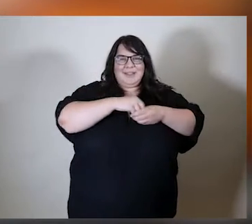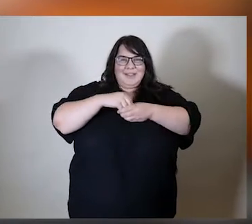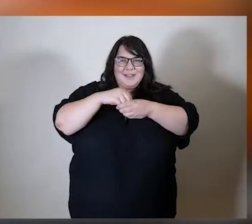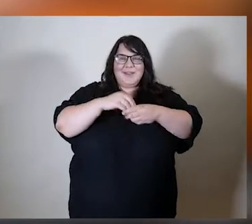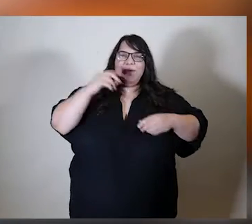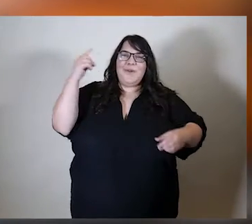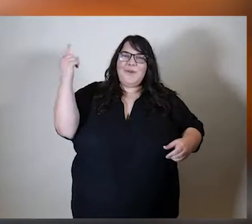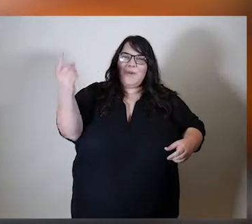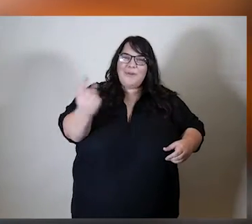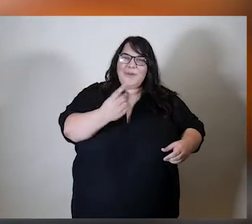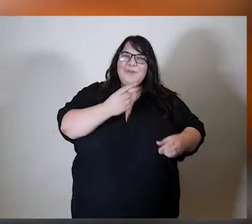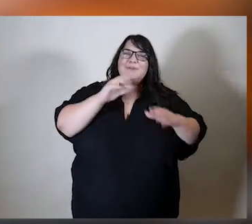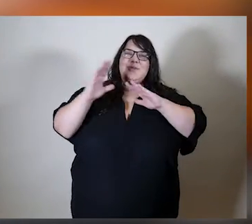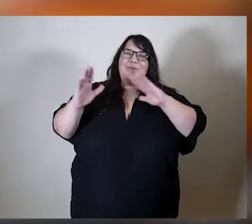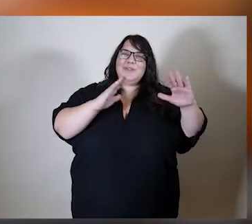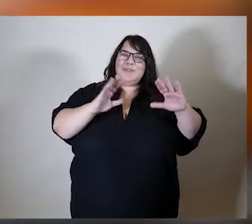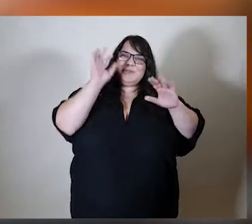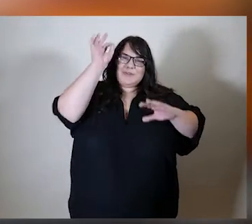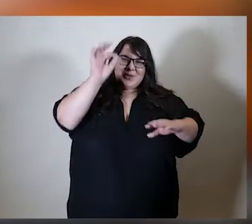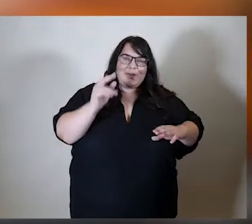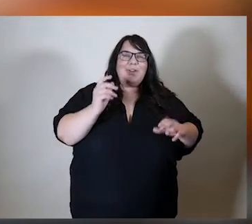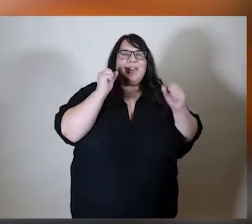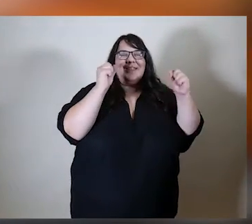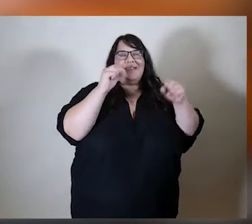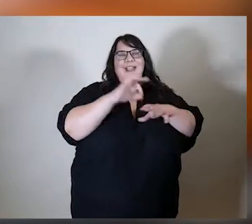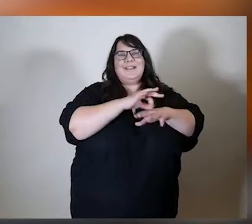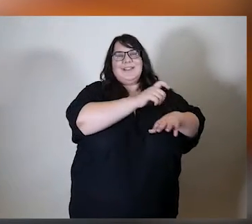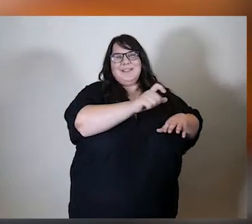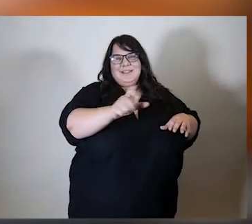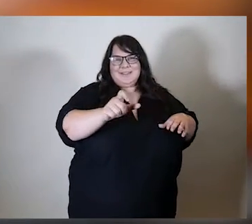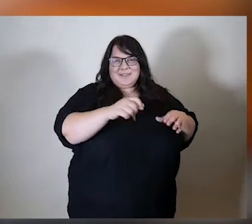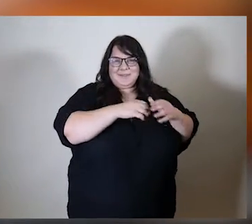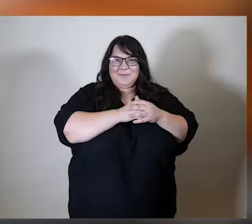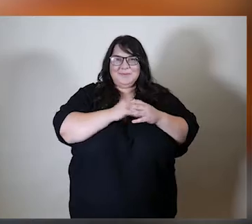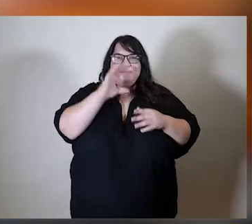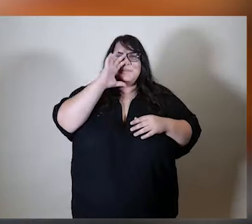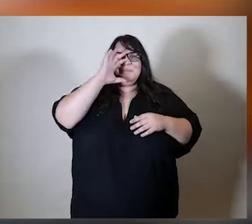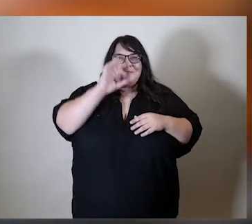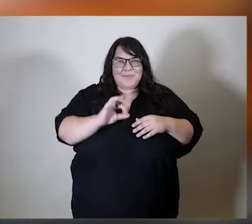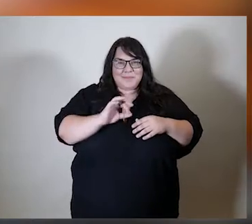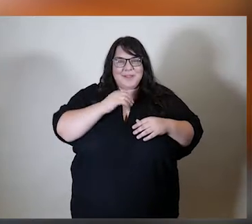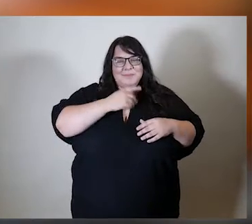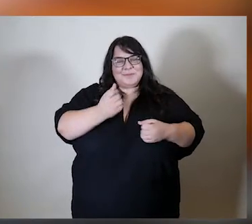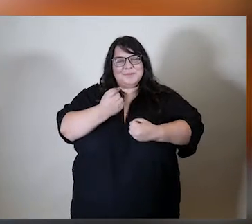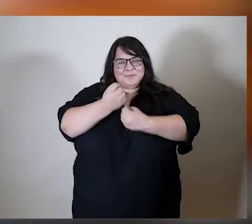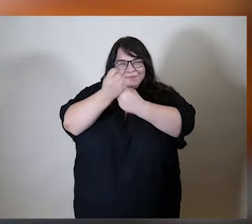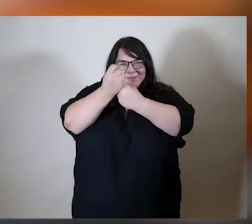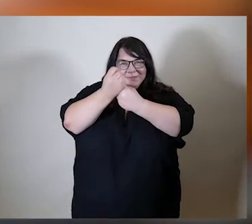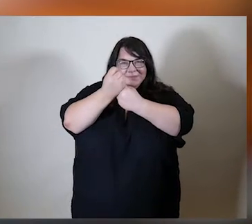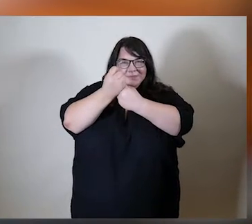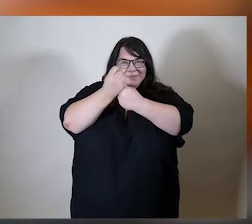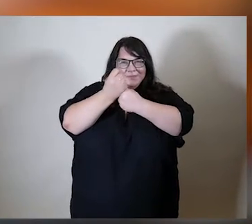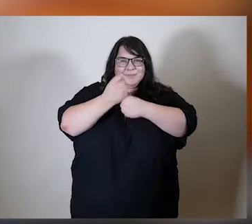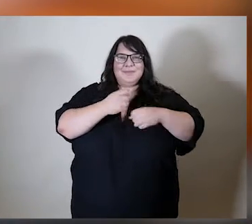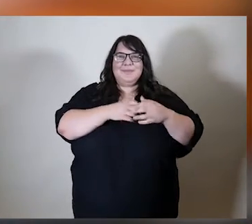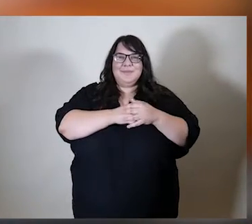και όσους πραγματικά φροντίζουν για την υγεία των ασθενών. Πραγματικά είμαστε δίπλα σας, κοντά σας